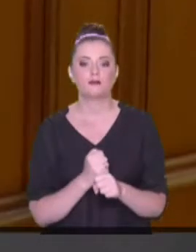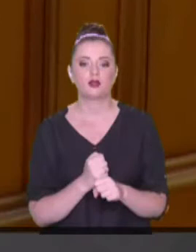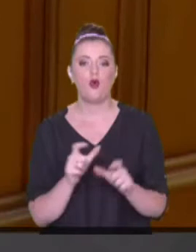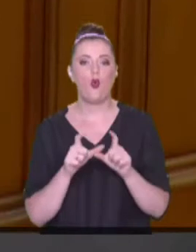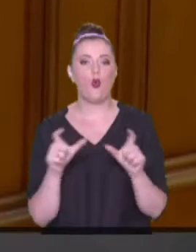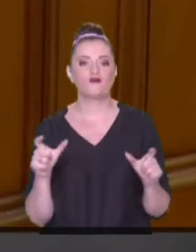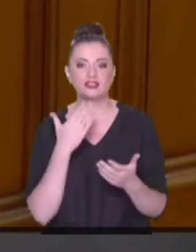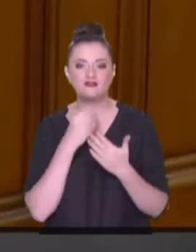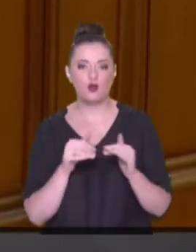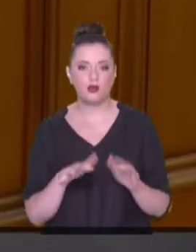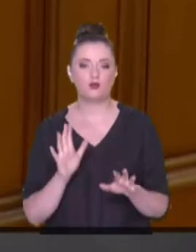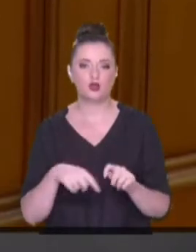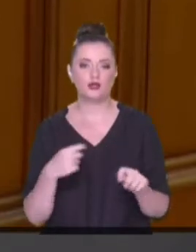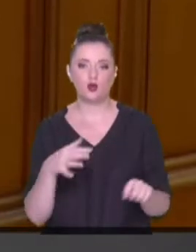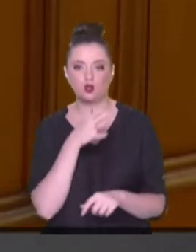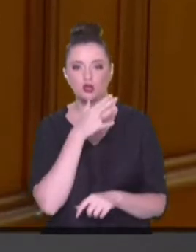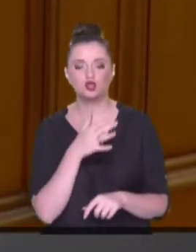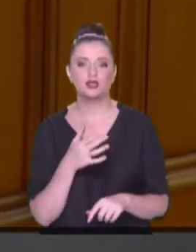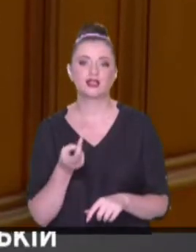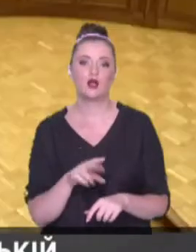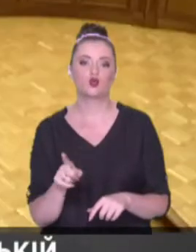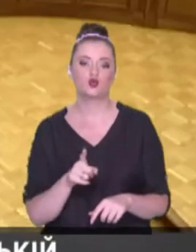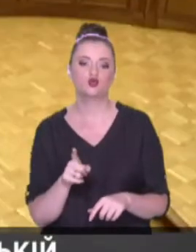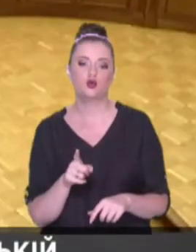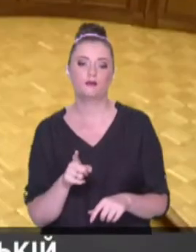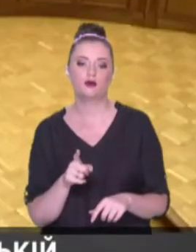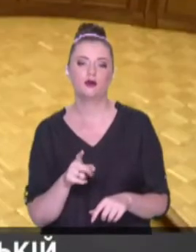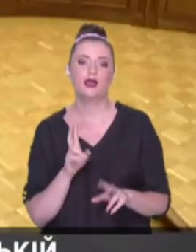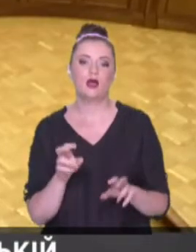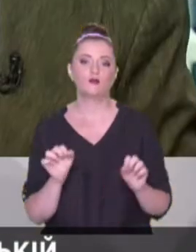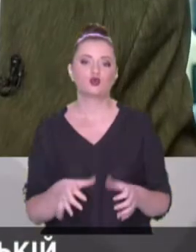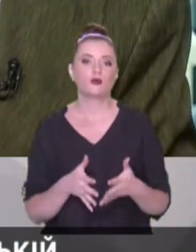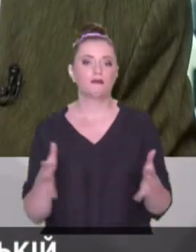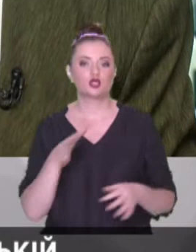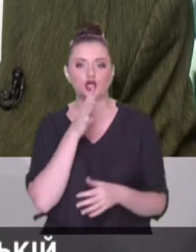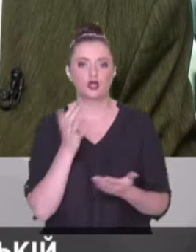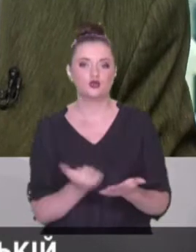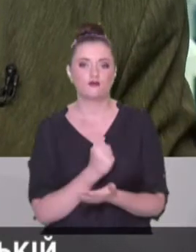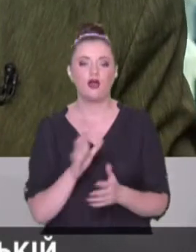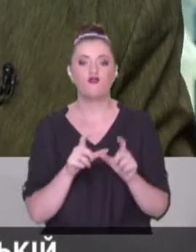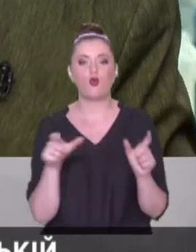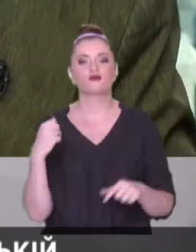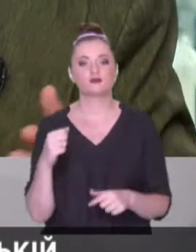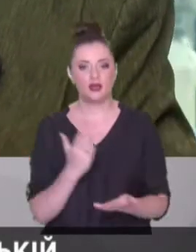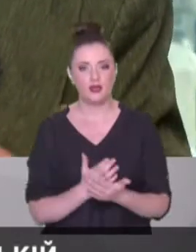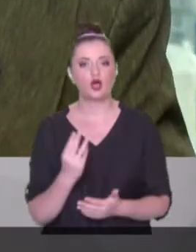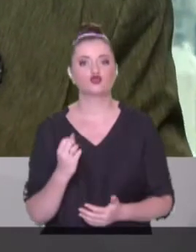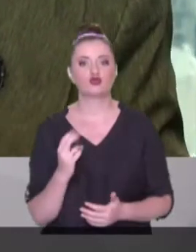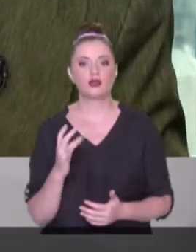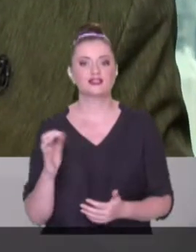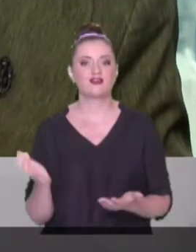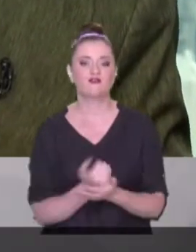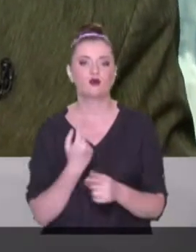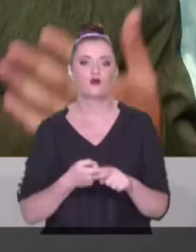свій крок і буде тягнути час для того, щоб, власне, ну, якомога ж більше часу. А взагалі в Офісі Президенту є шанс виграти в